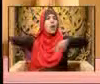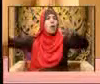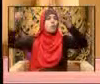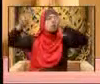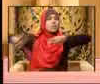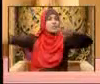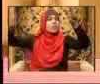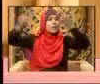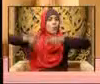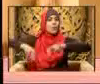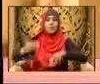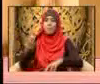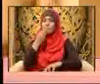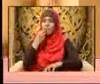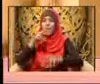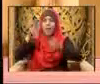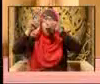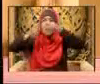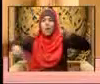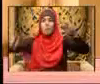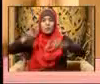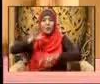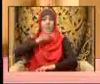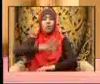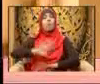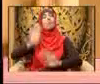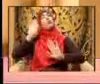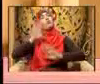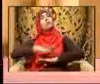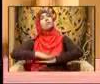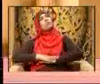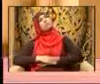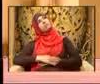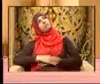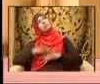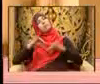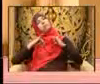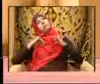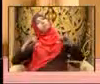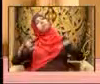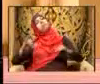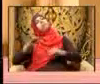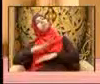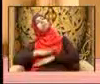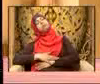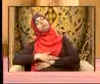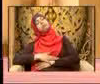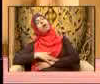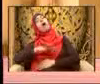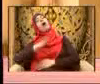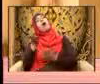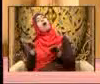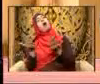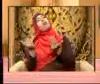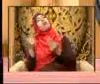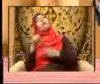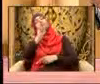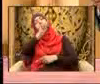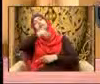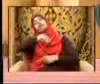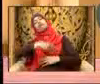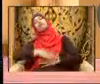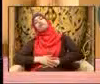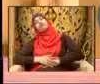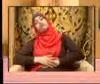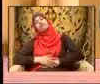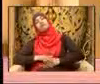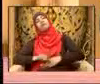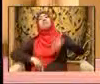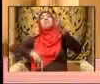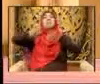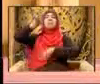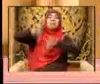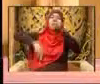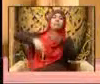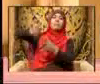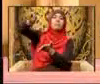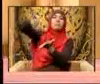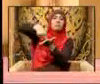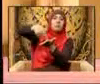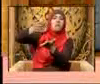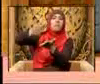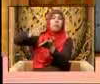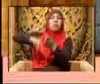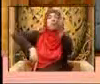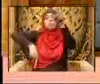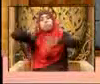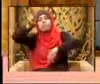مناكبها وكلوا من رزقه. مش يبقى الإنسان مكتوف اليد وينتظر نعم أعطاه الناس أو